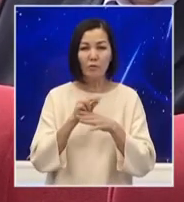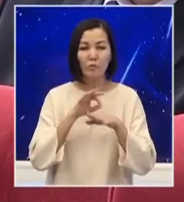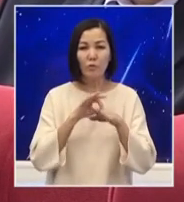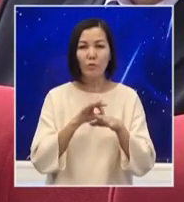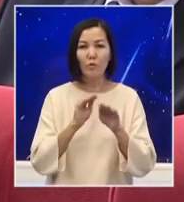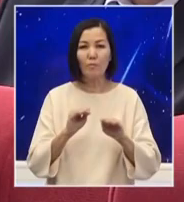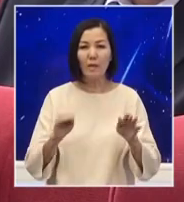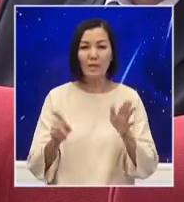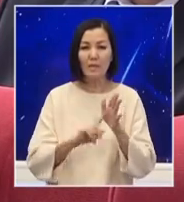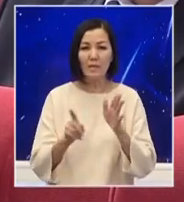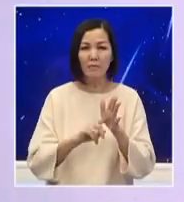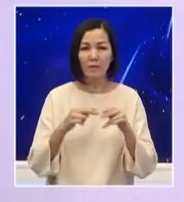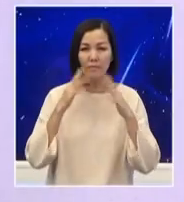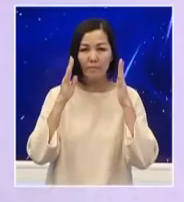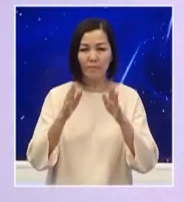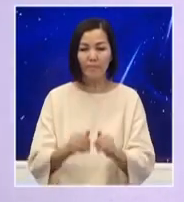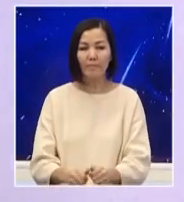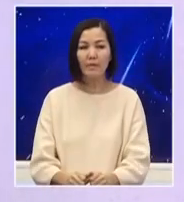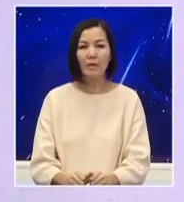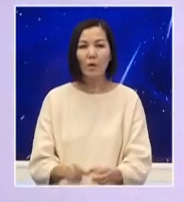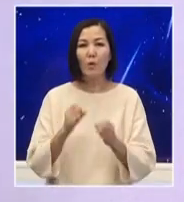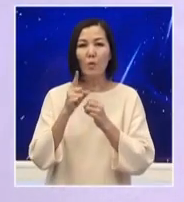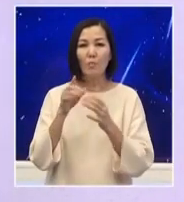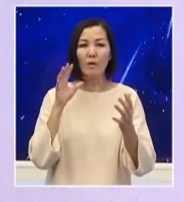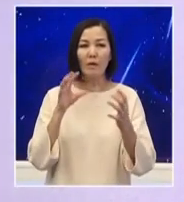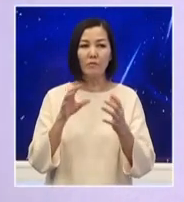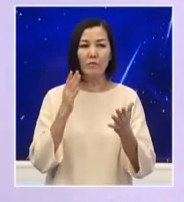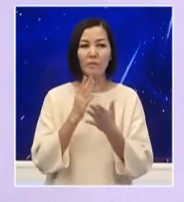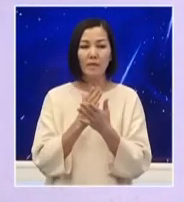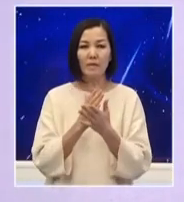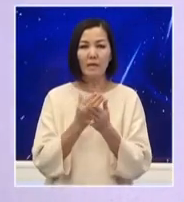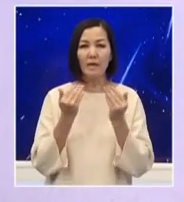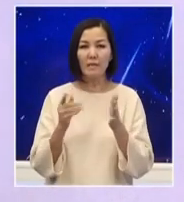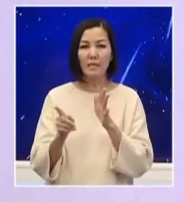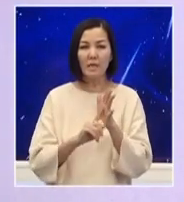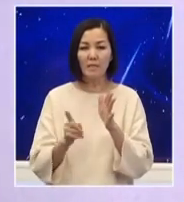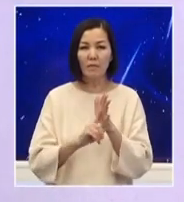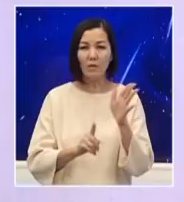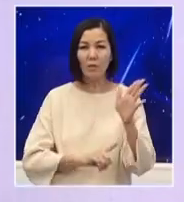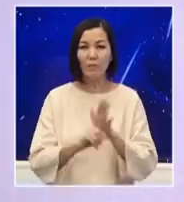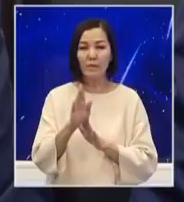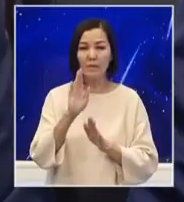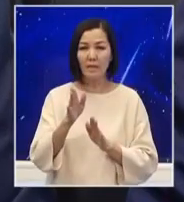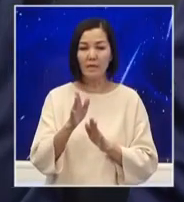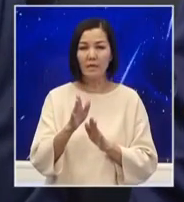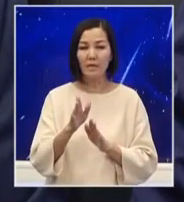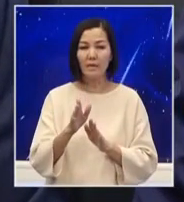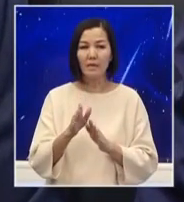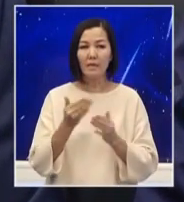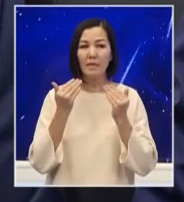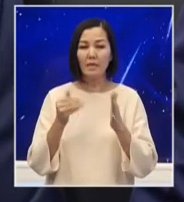тасымалдан назардан тыс қалмады. Биыл 11 автобус алдық, үлкен рахмет, қазір тасымалдау басталды, басталады, бәрін бердік. Енді